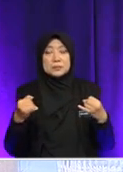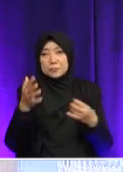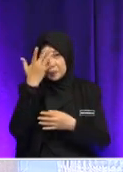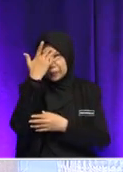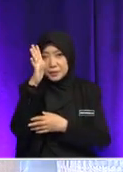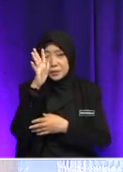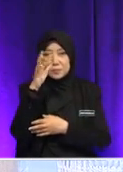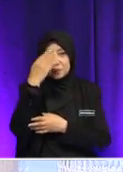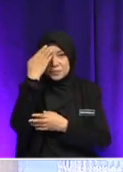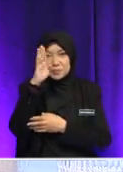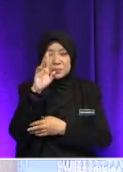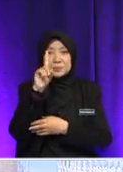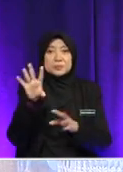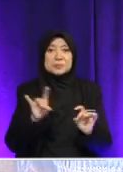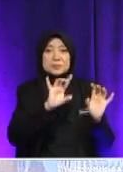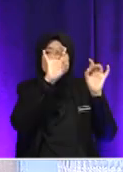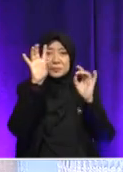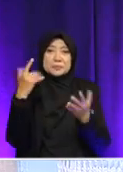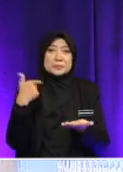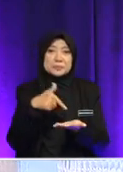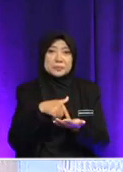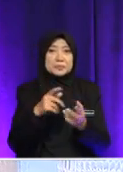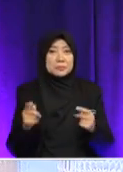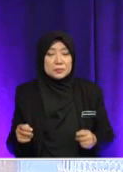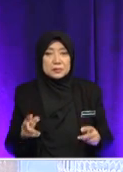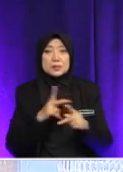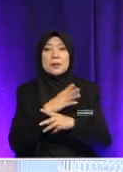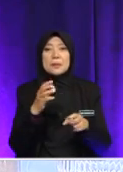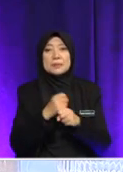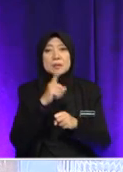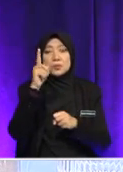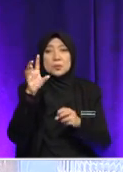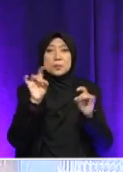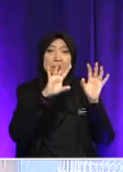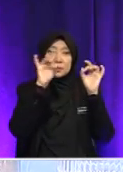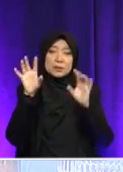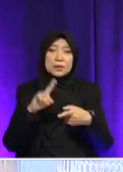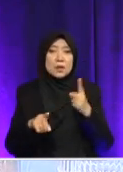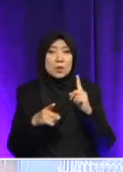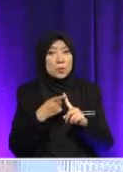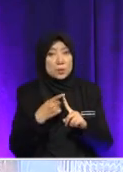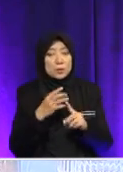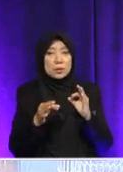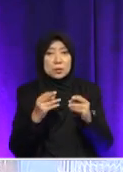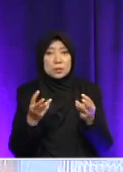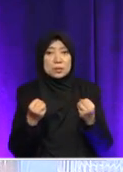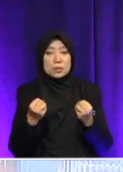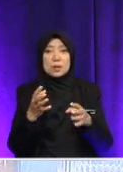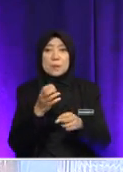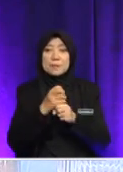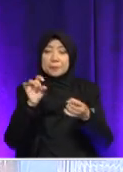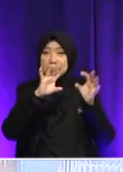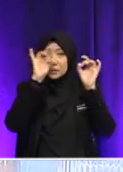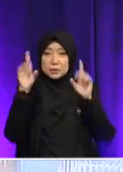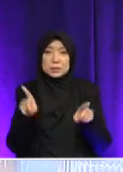satu bintang lagi bintang jadi kawan-kawan dekat rumah kalau nak dapatkan lebih banyak bintang